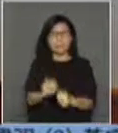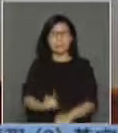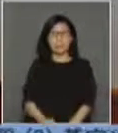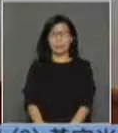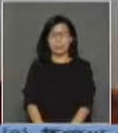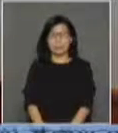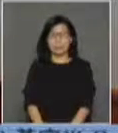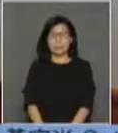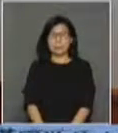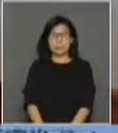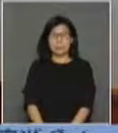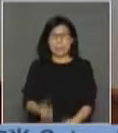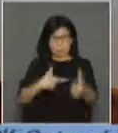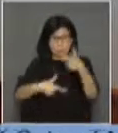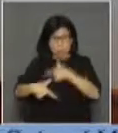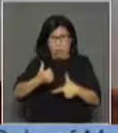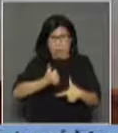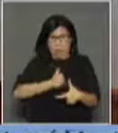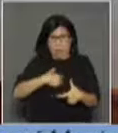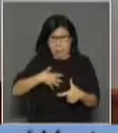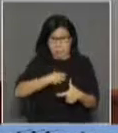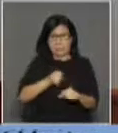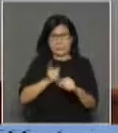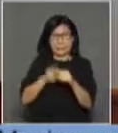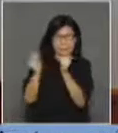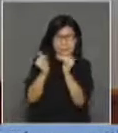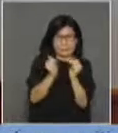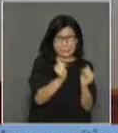當財政司司長強調要持續